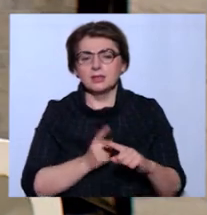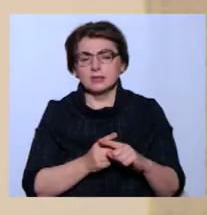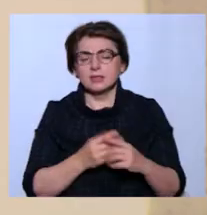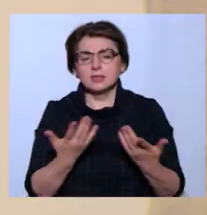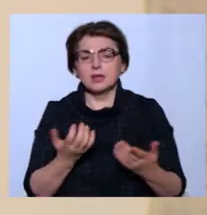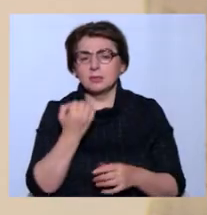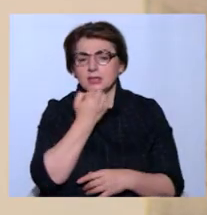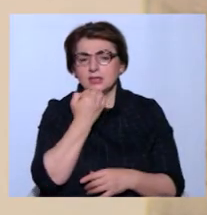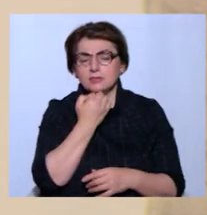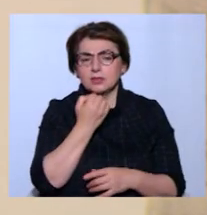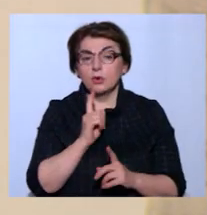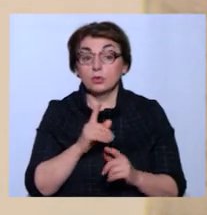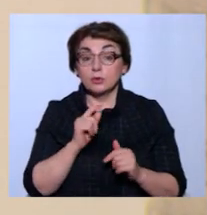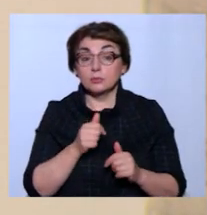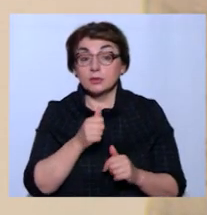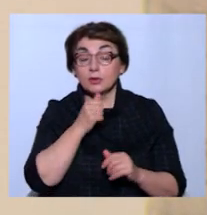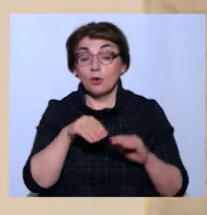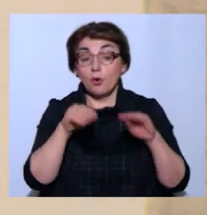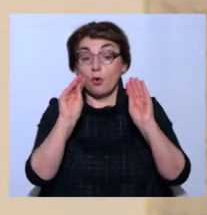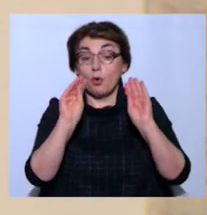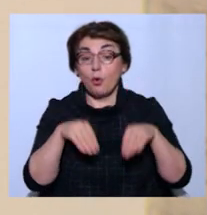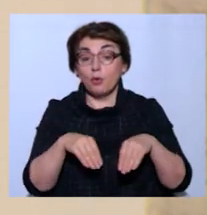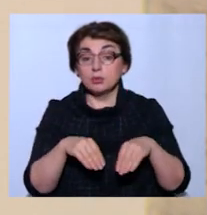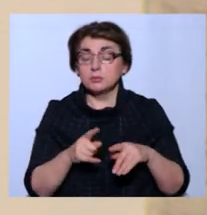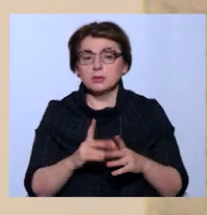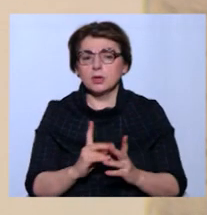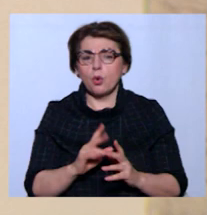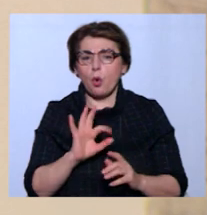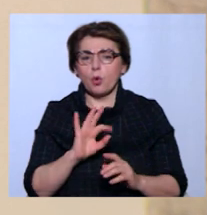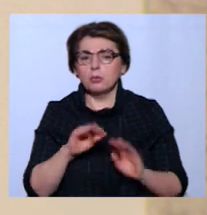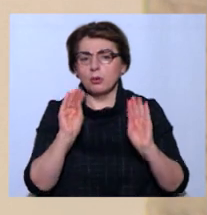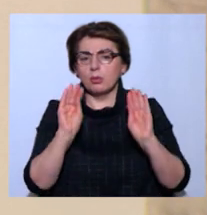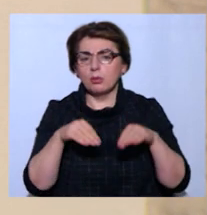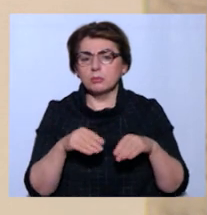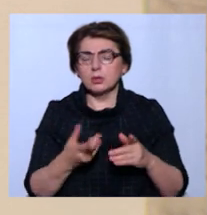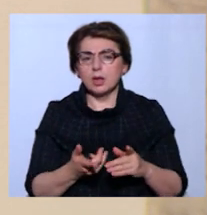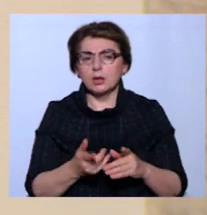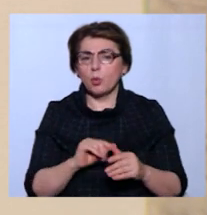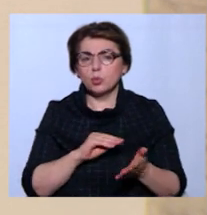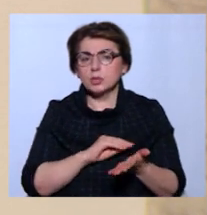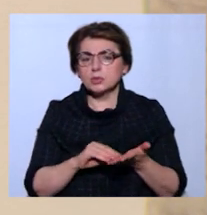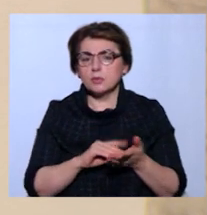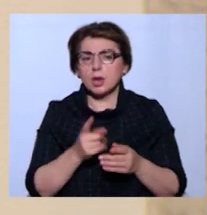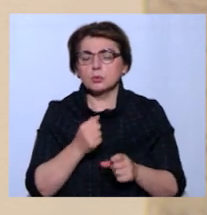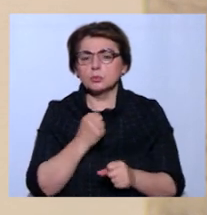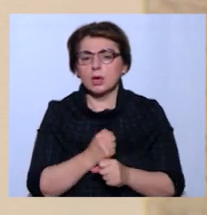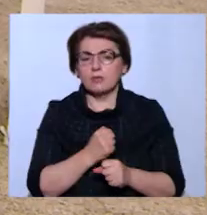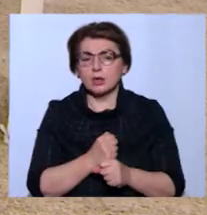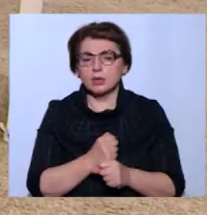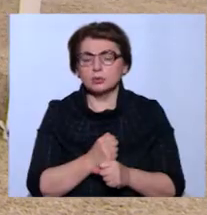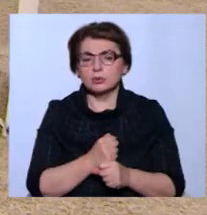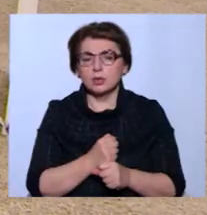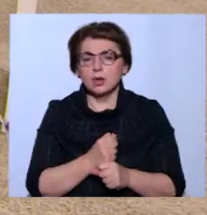საგანი. ხოლო რაც შეეხება ცდის ოქმს, ალბათ გაინტერესებთ, რა არის ცდის ოქმი, როგორ უნდა შევავსოთ ან რატომ უნდა შევავსოთ